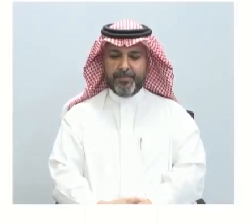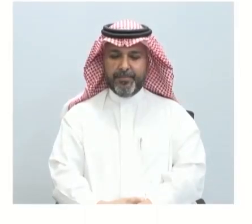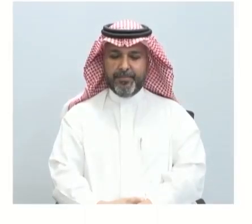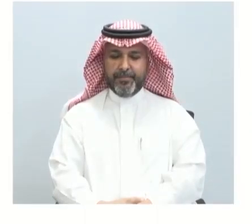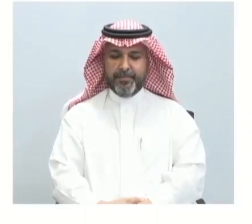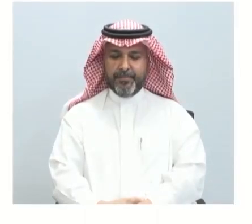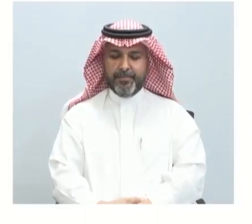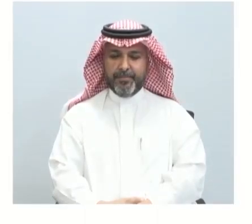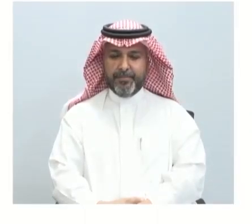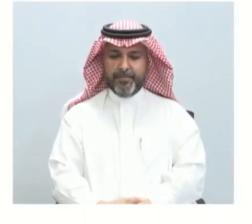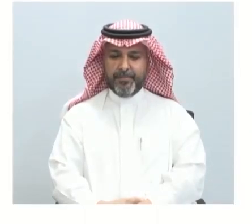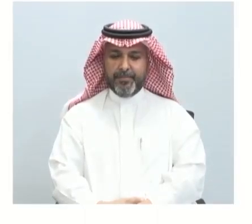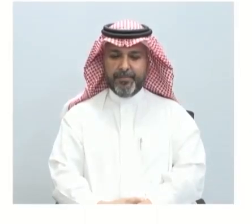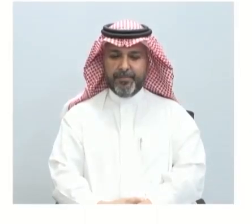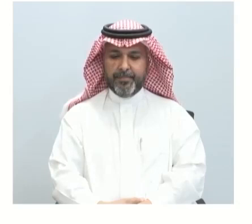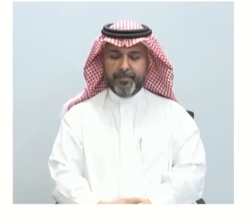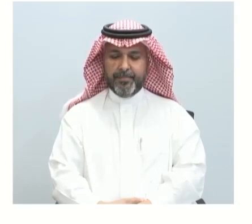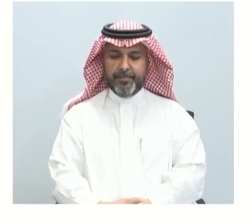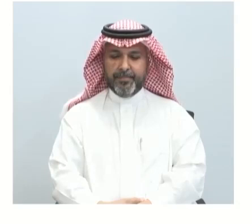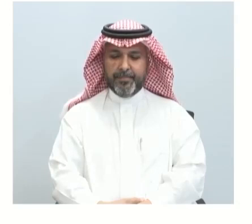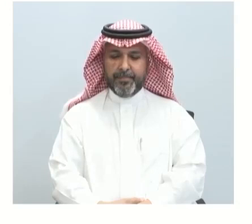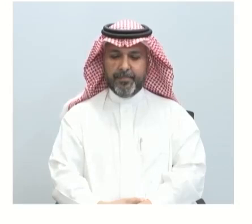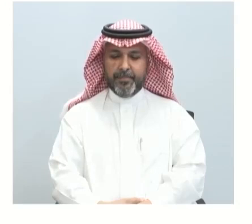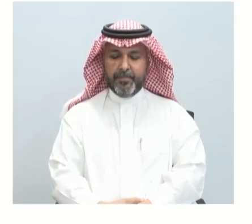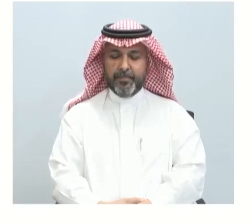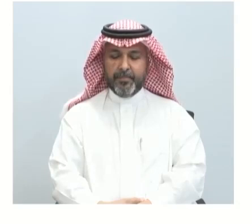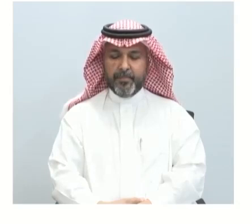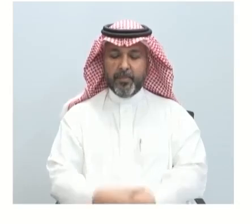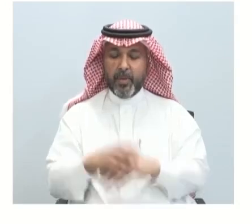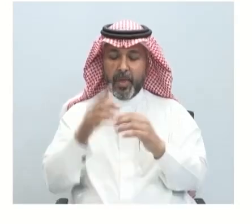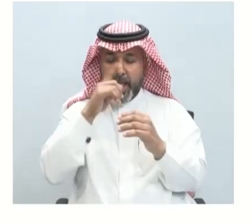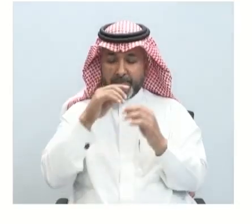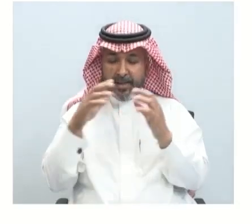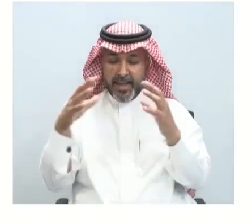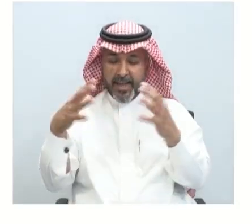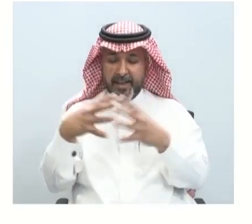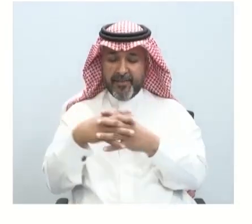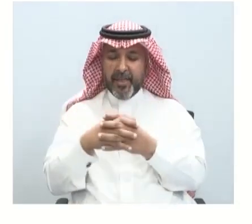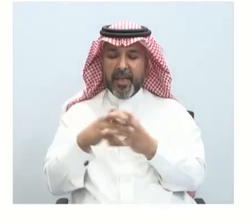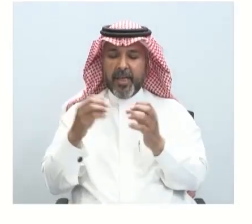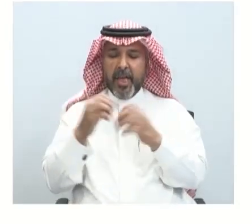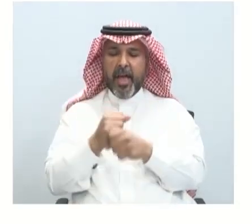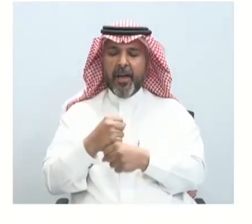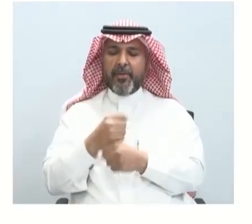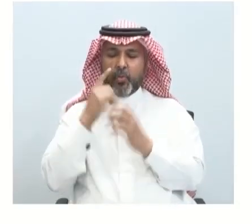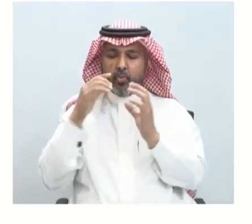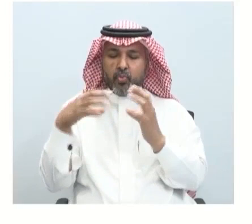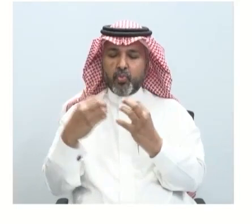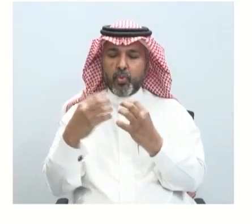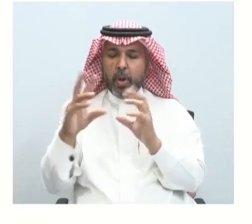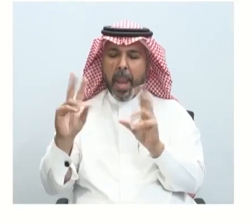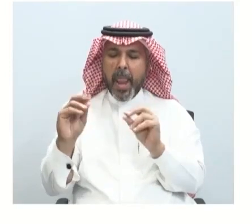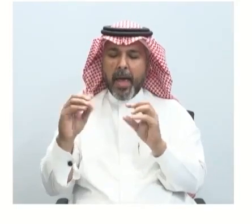فقط يحافظ الانقسام المتساوي على عدد الكروموسومات بينما يختزل الانقسام المنصف عدد الكروموسومات الى النص